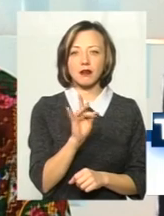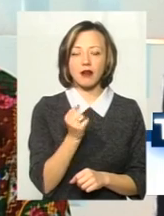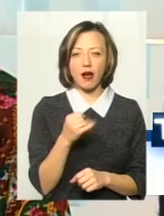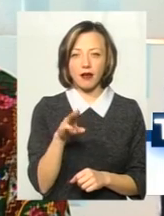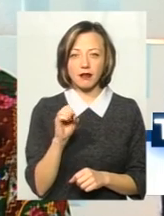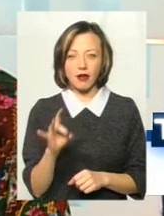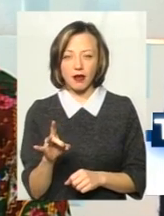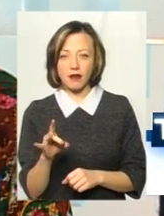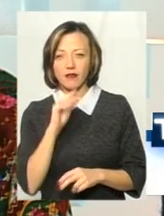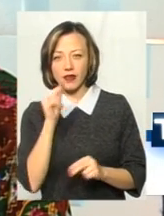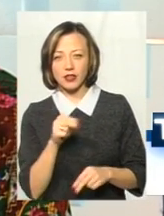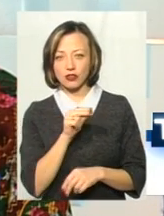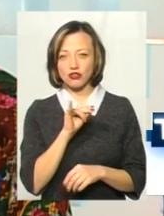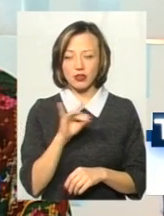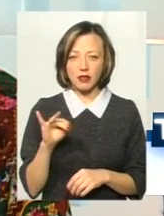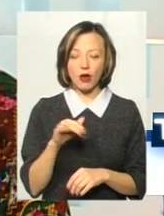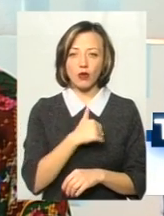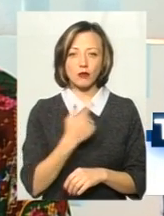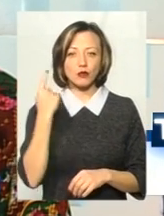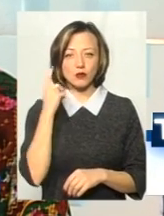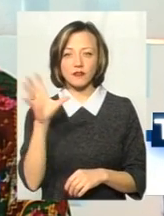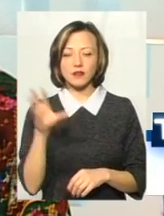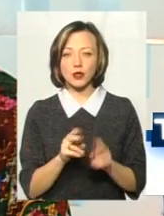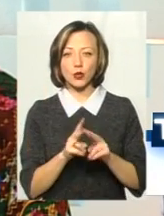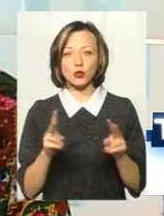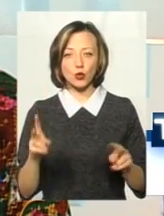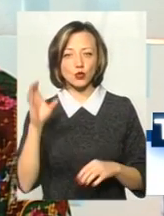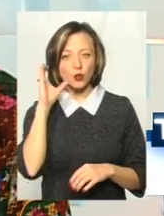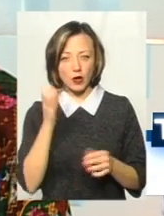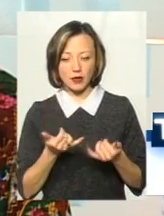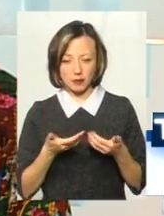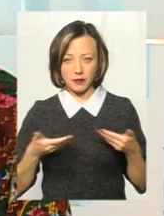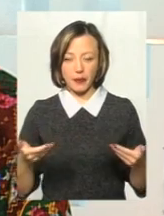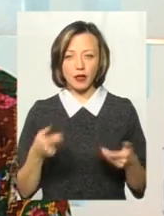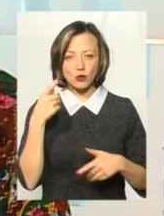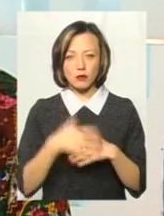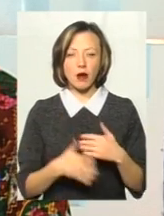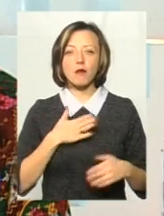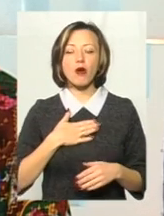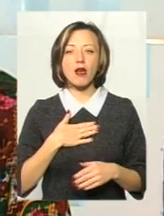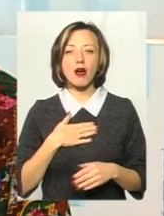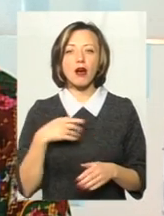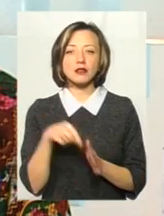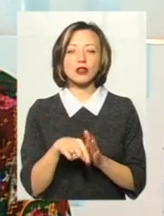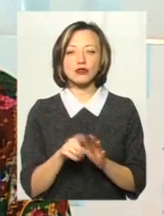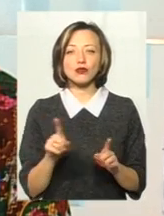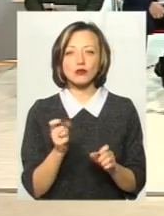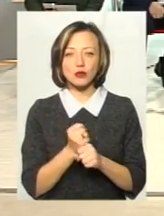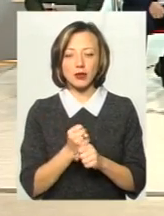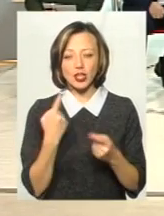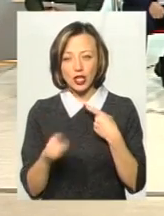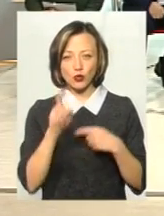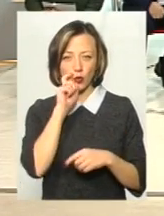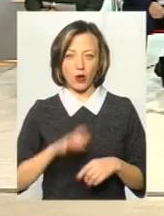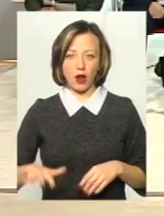чи ні. Але я хотів би, щоб вони почули зараз усі ті, хто слухає, і зрозумів, а яка моя роль в тому, щоб зробити іншу